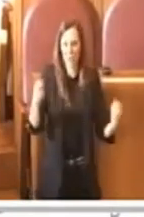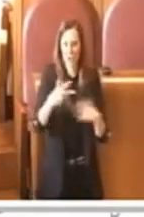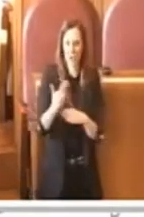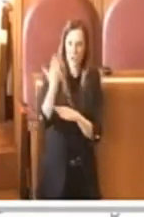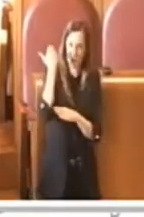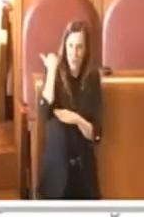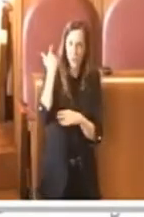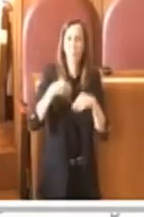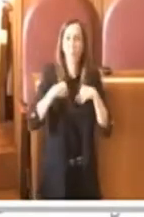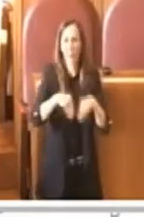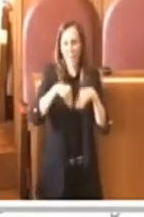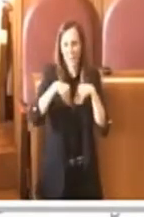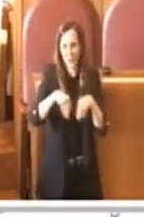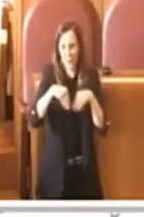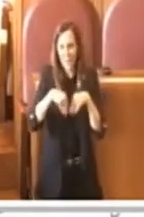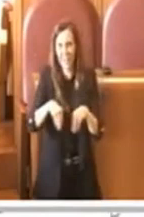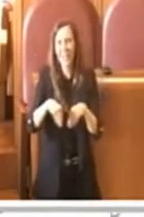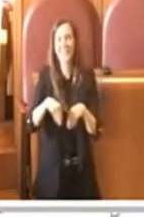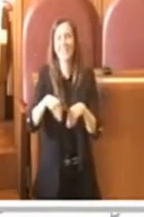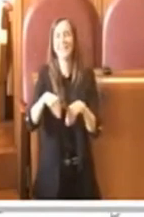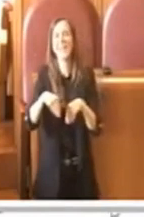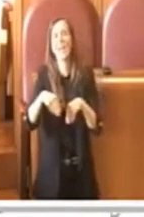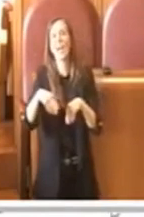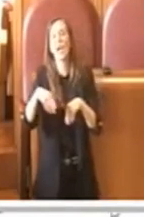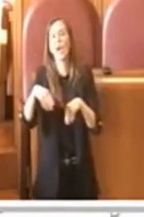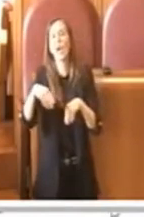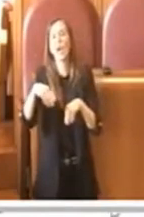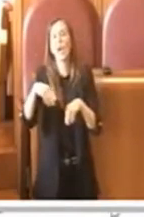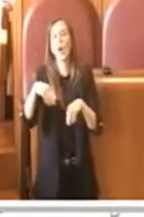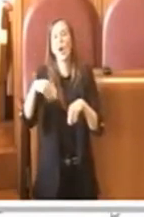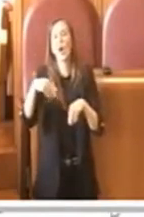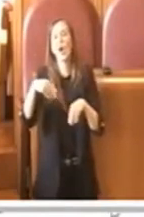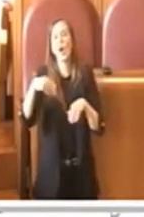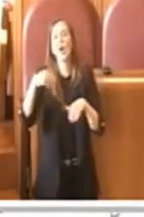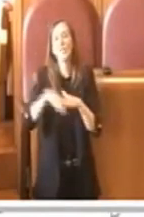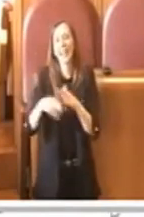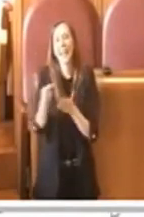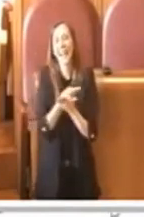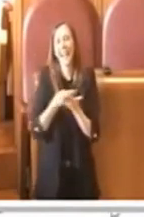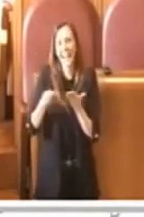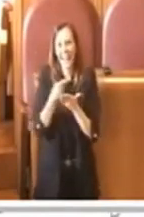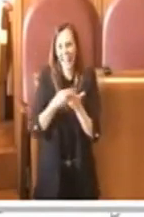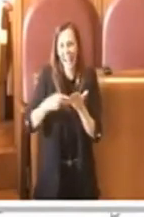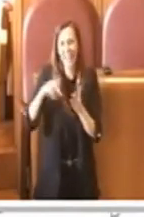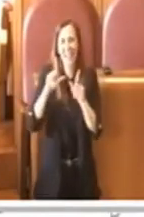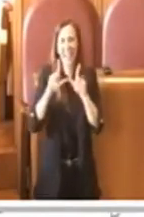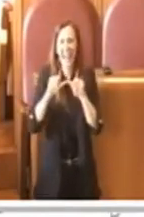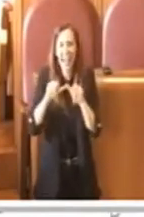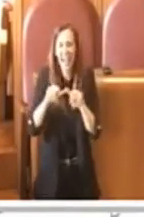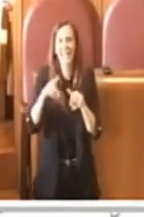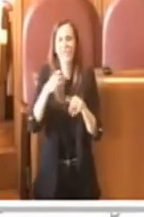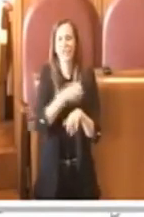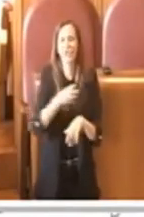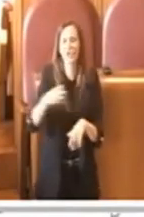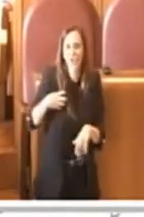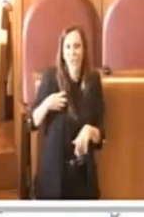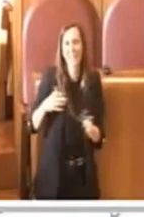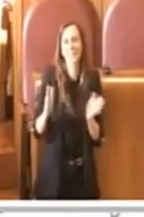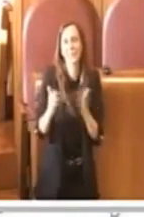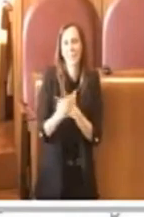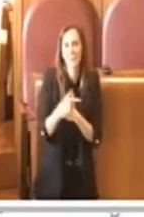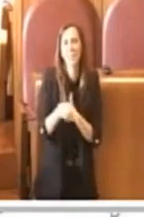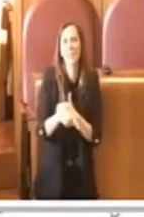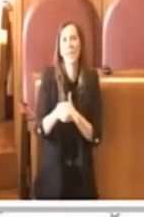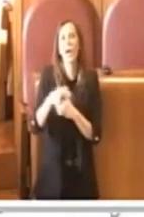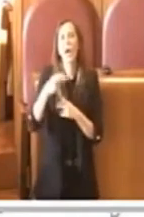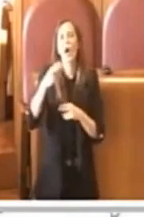cui parteciparono sia la soprintendente archivistica e bibliografica del Lazio, Dipartimento di Scienze Documentarie dell'Università di